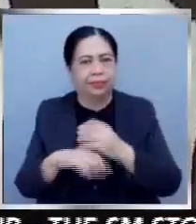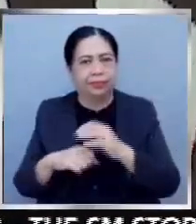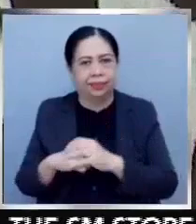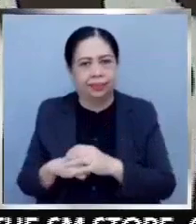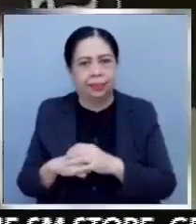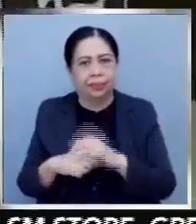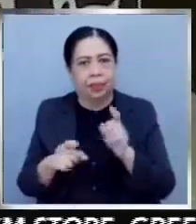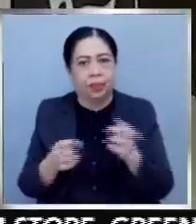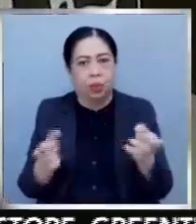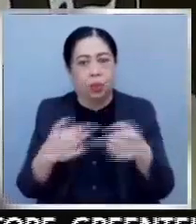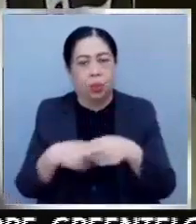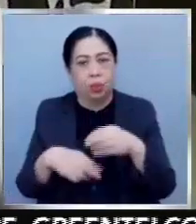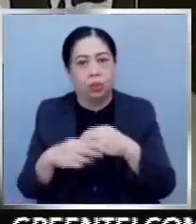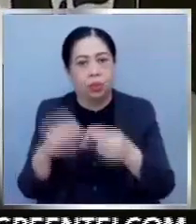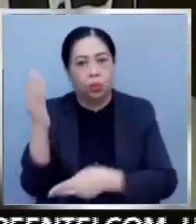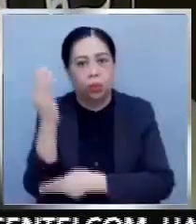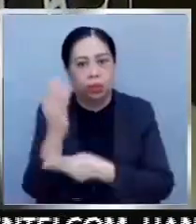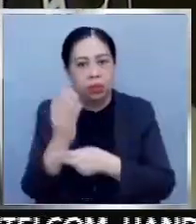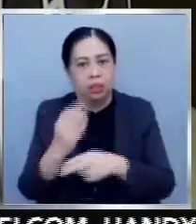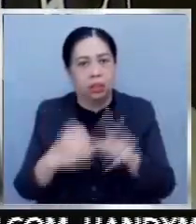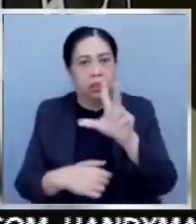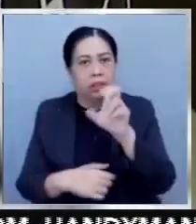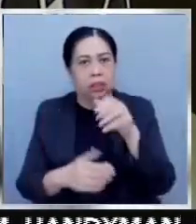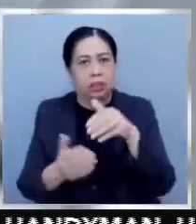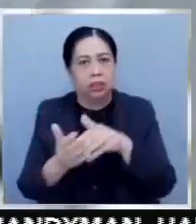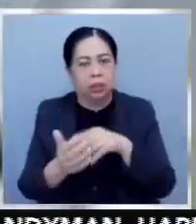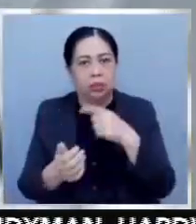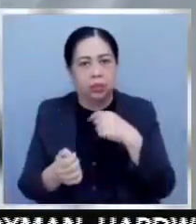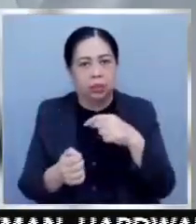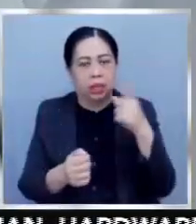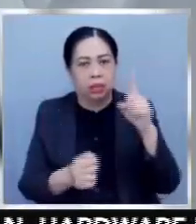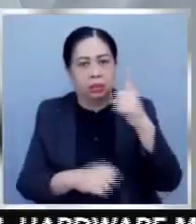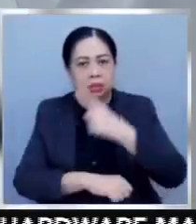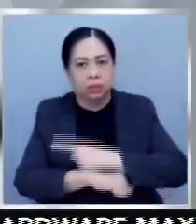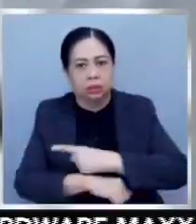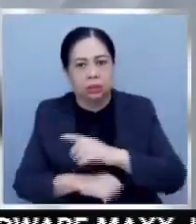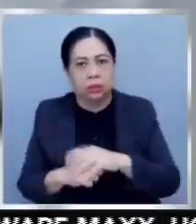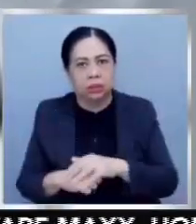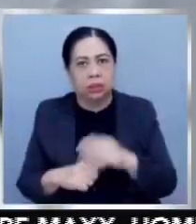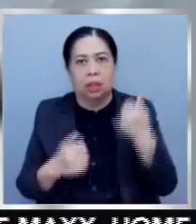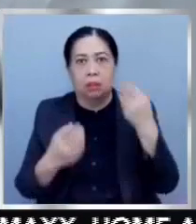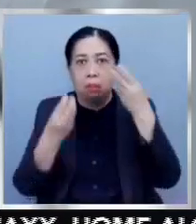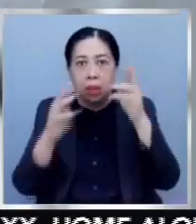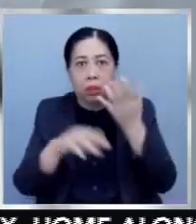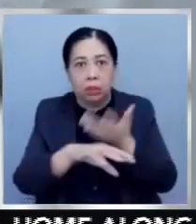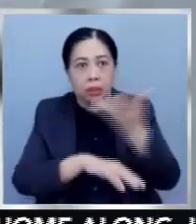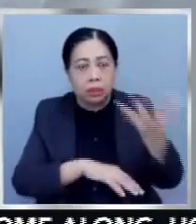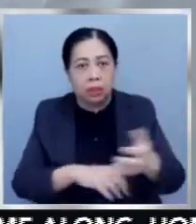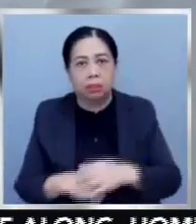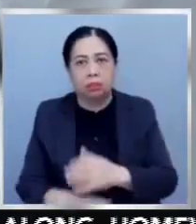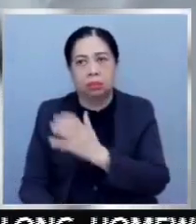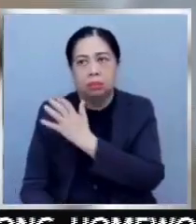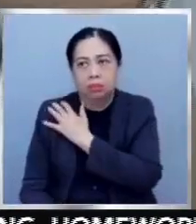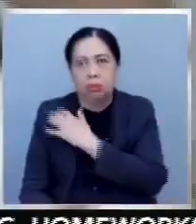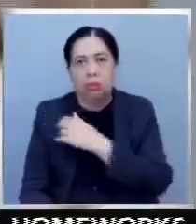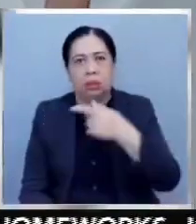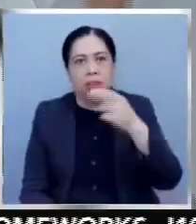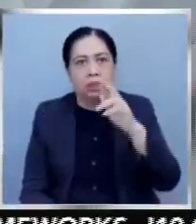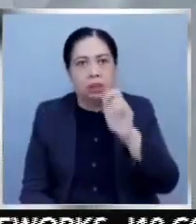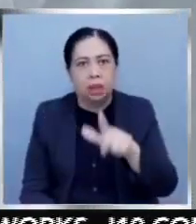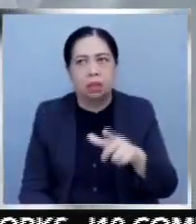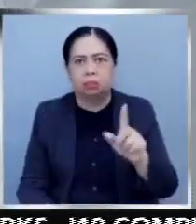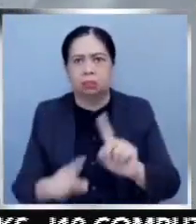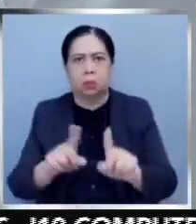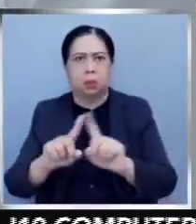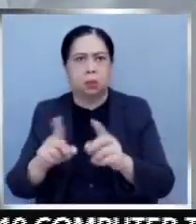kwarto sa hotel na 300,000 pesos ang singil kada araw. Na may mayor na nabiktima, may colonel, may general, and tens